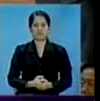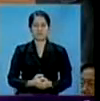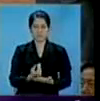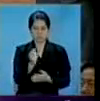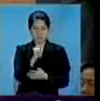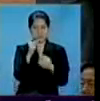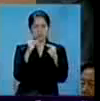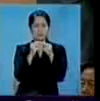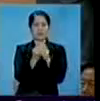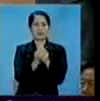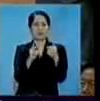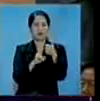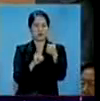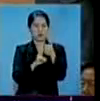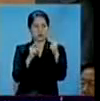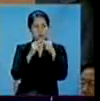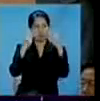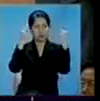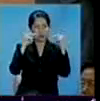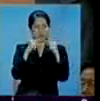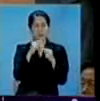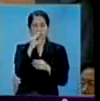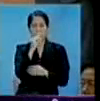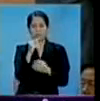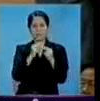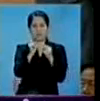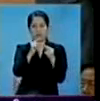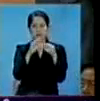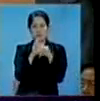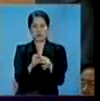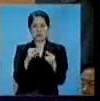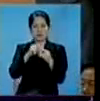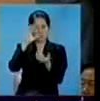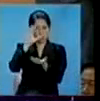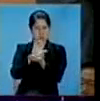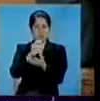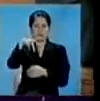นายสุเทพได้บิดเบือนกรณีเรื่อง DSI กับกองปราบ